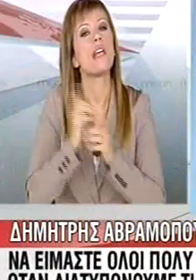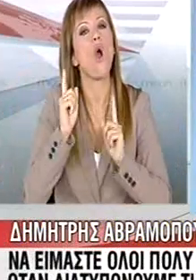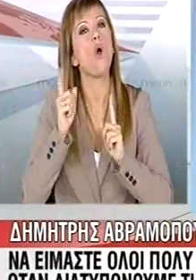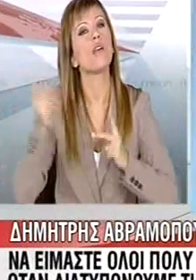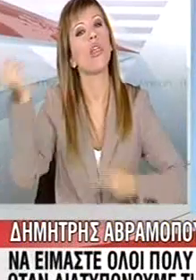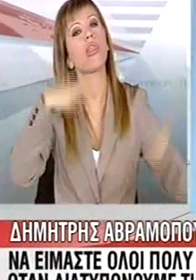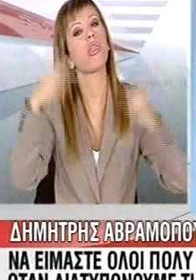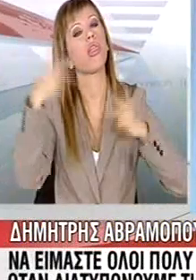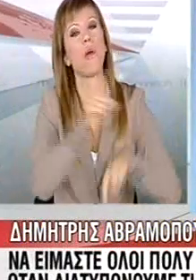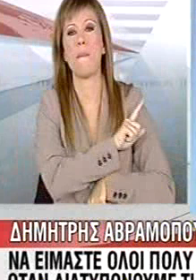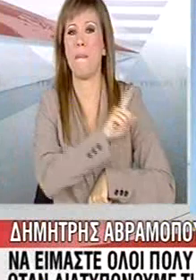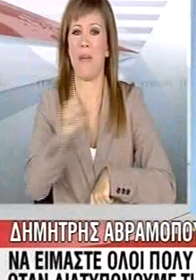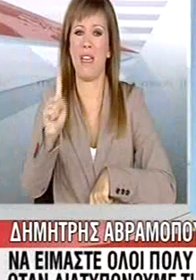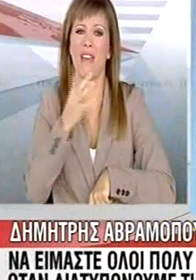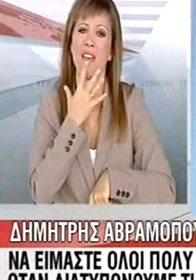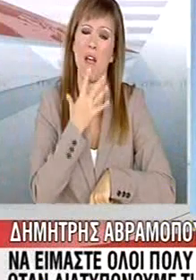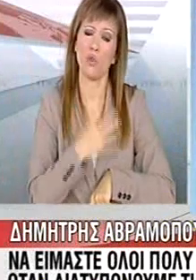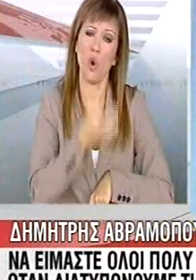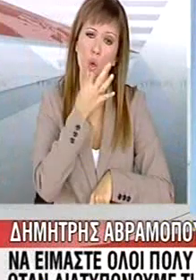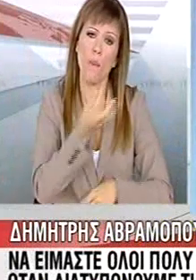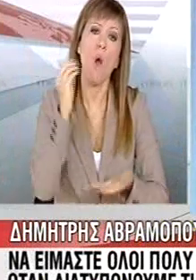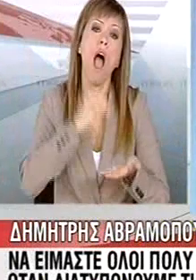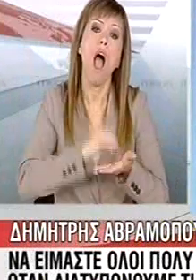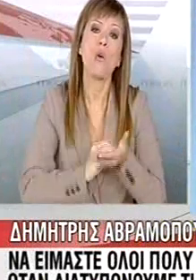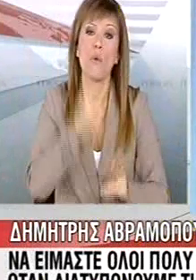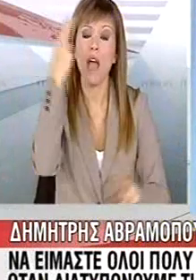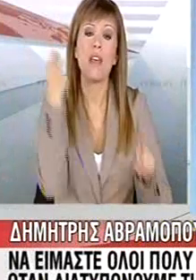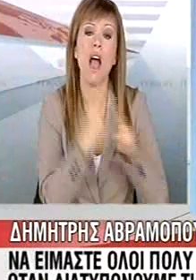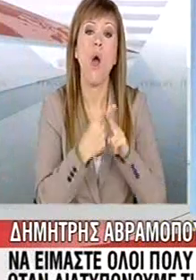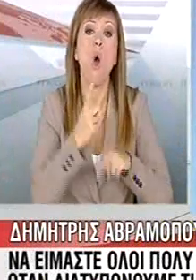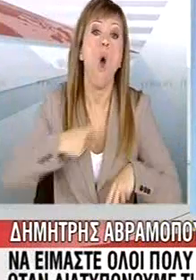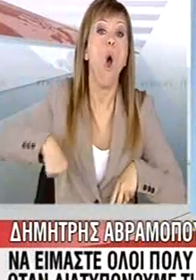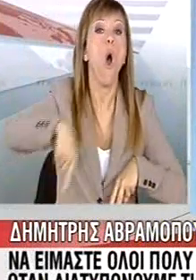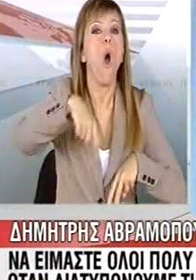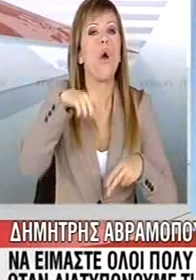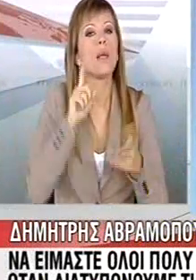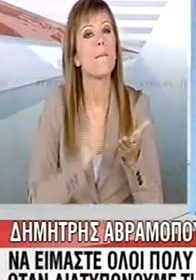Και γι' αυτό το λόγο θα συμφωνήσω μαζί του και θα υπογραμμίσω ότι πρέπει να είμαστε όλοι